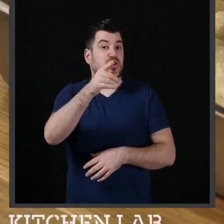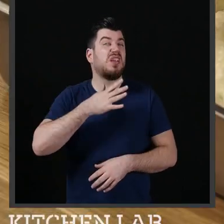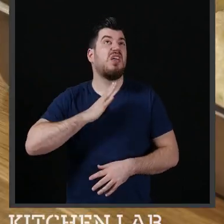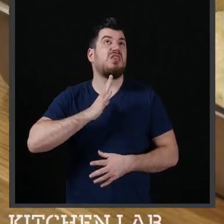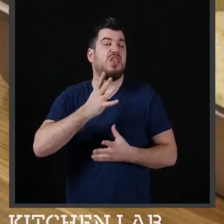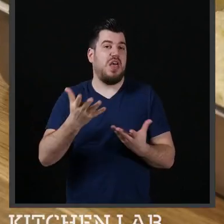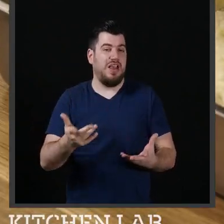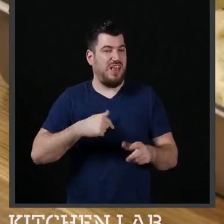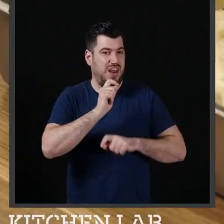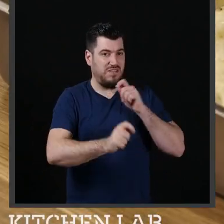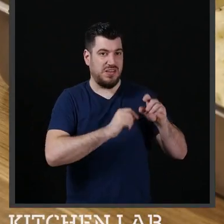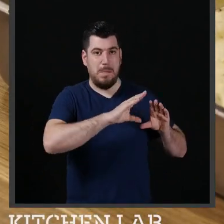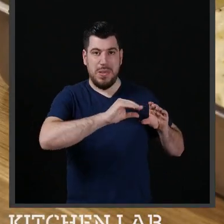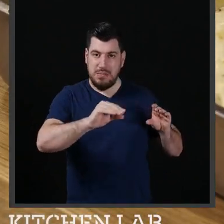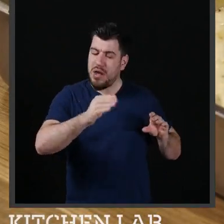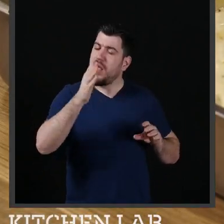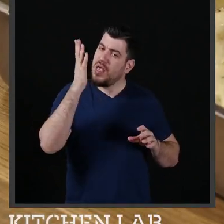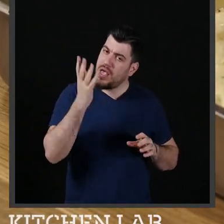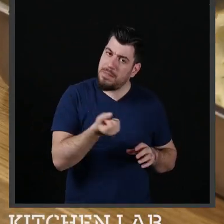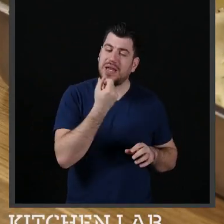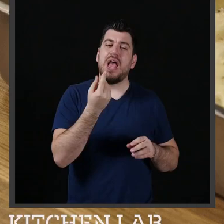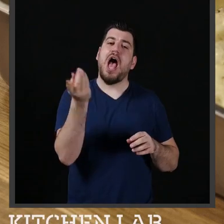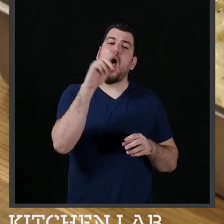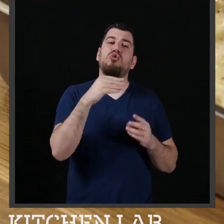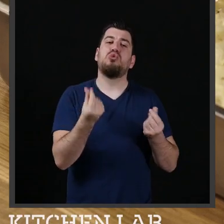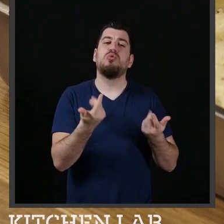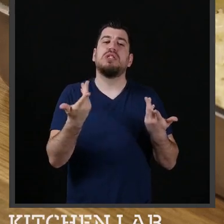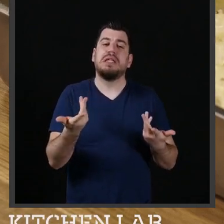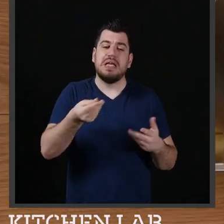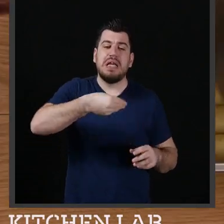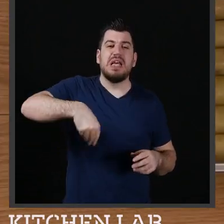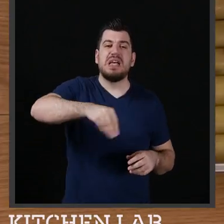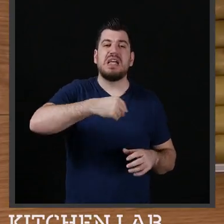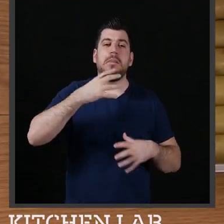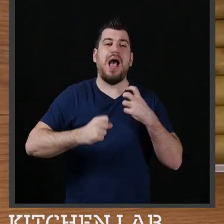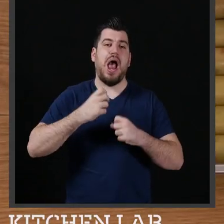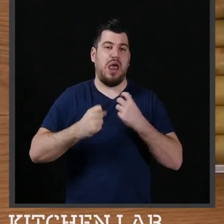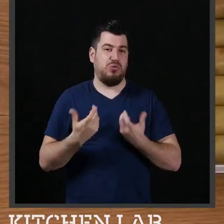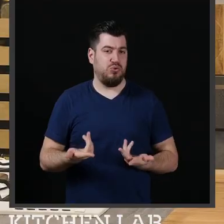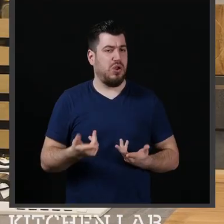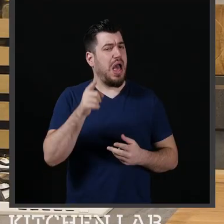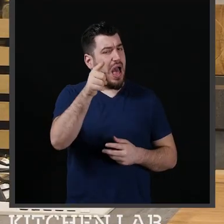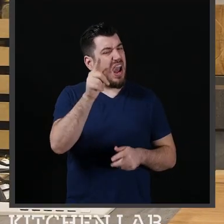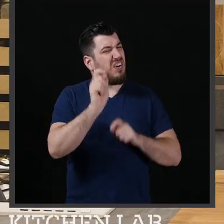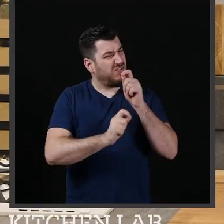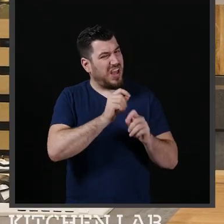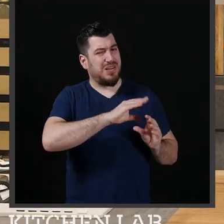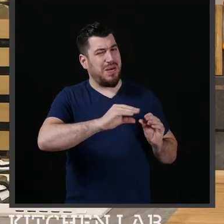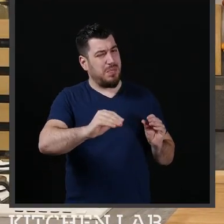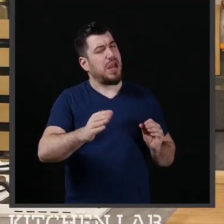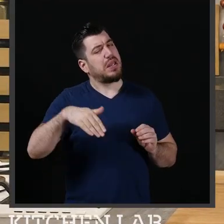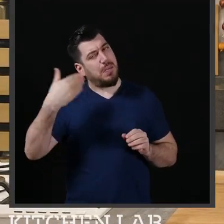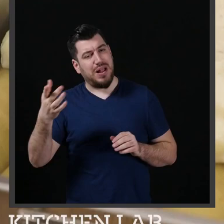διαδικασία να κάνετε μπεσαμέλ, υπάρχει και η λύση της κρέμας γάλακτος, αλλά δοκιμάστε το πρώτα έτσι και μετά το κάνετε με κρέμα